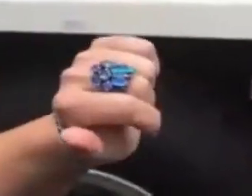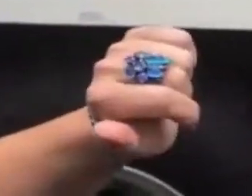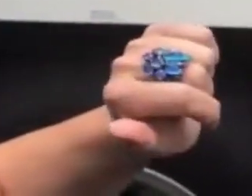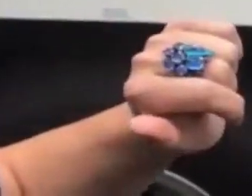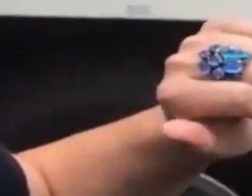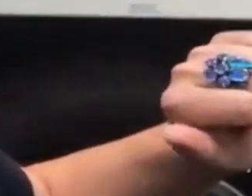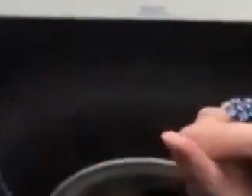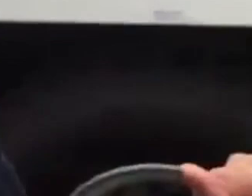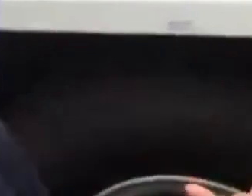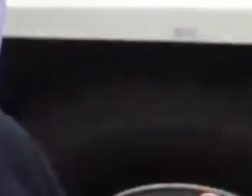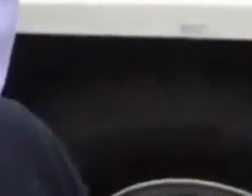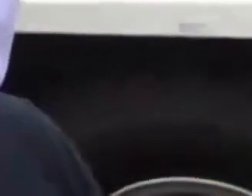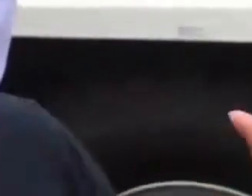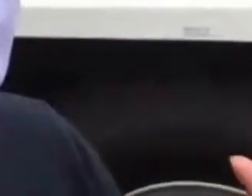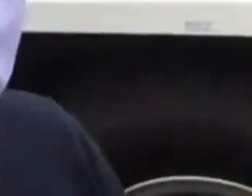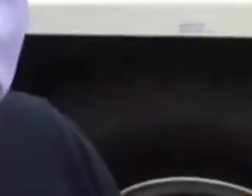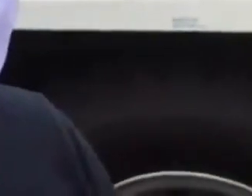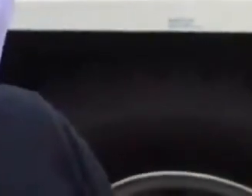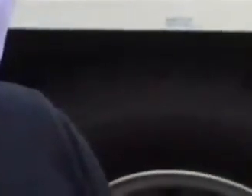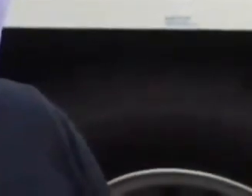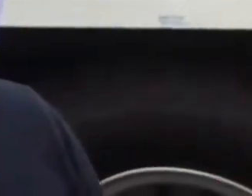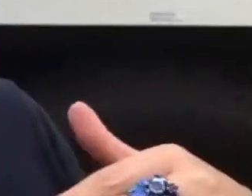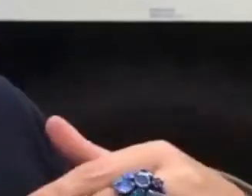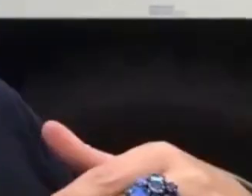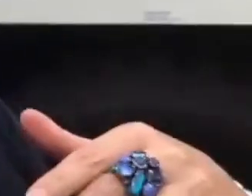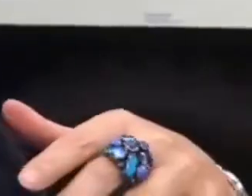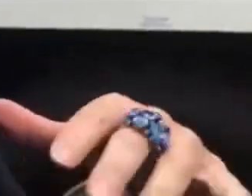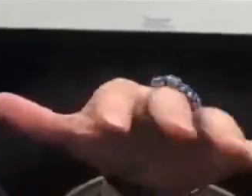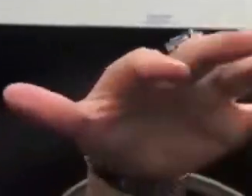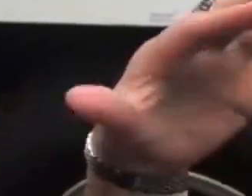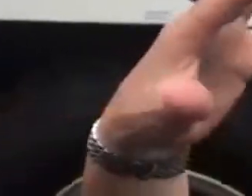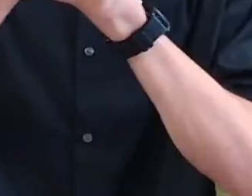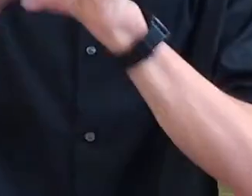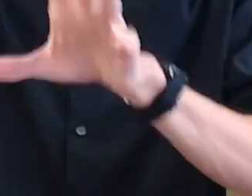solche Fahrzeuge zu beschaffen, das gehört zu Ihren Arbeiten.